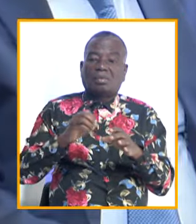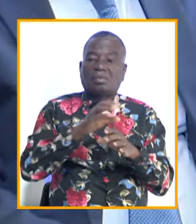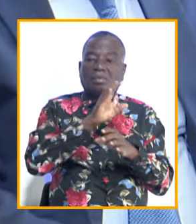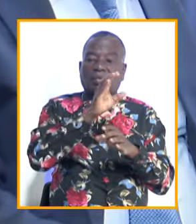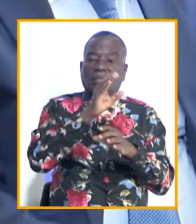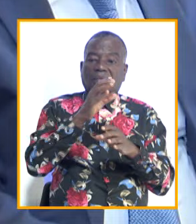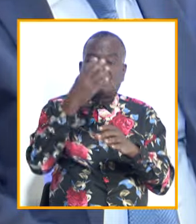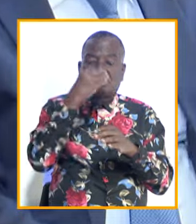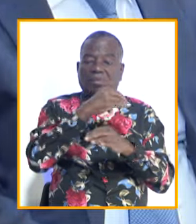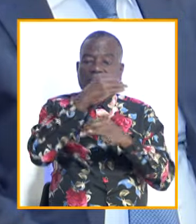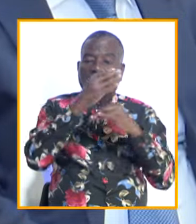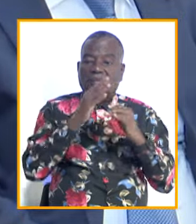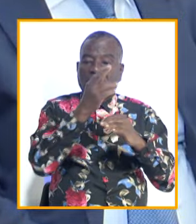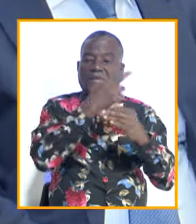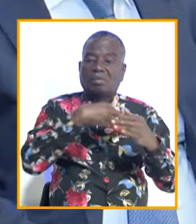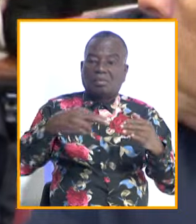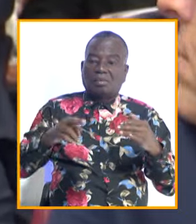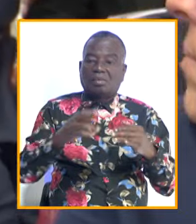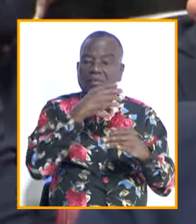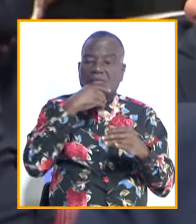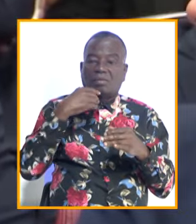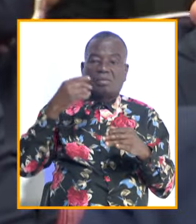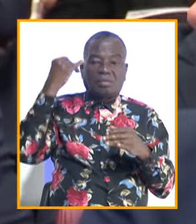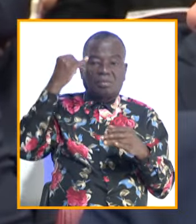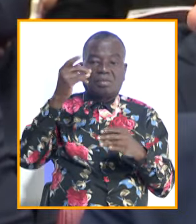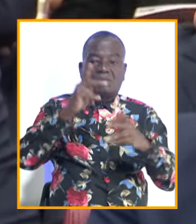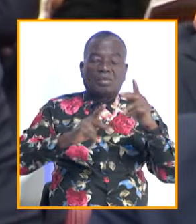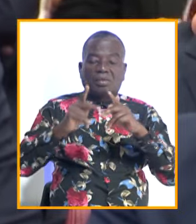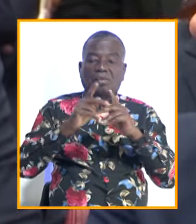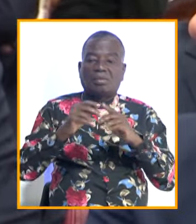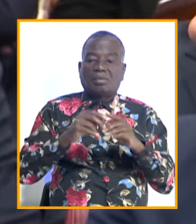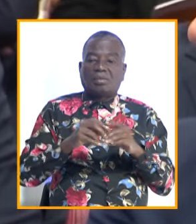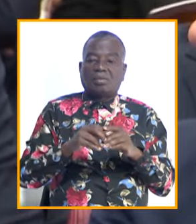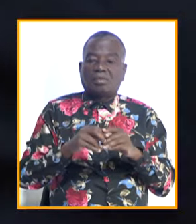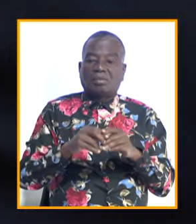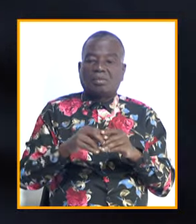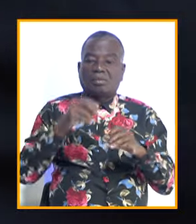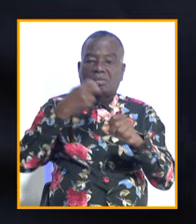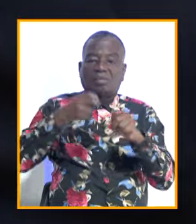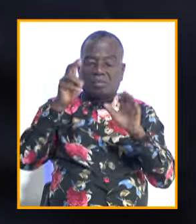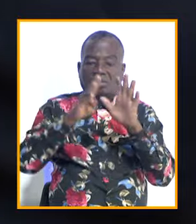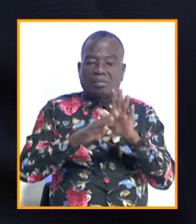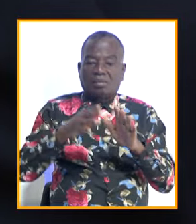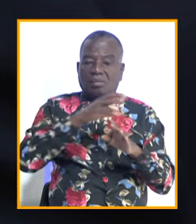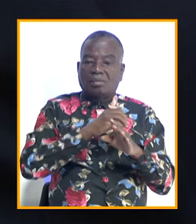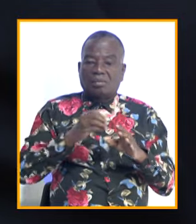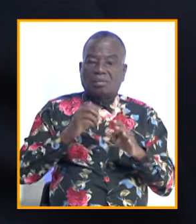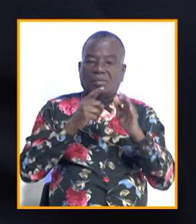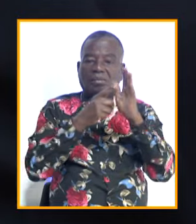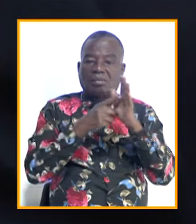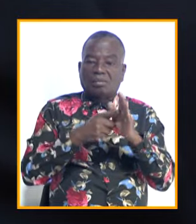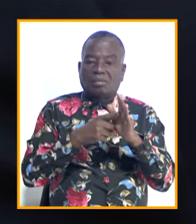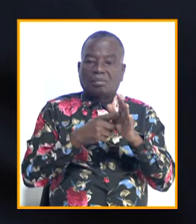des rois. Des institutions dont très souvent l'imaginaire populaire cerne difficilement les réelles attributions et